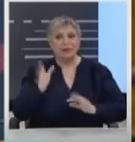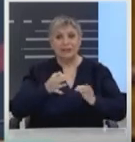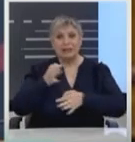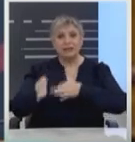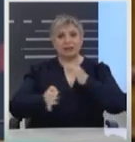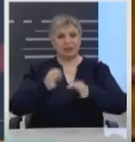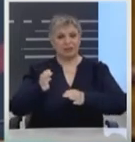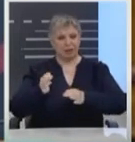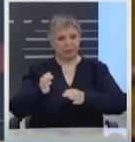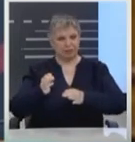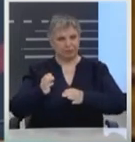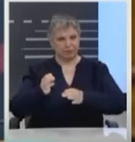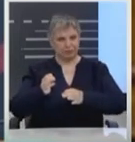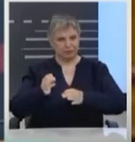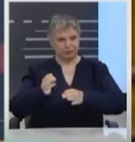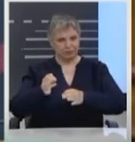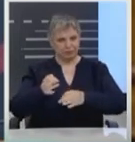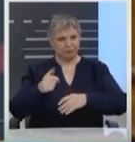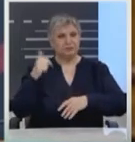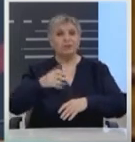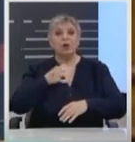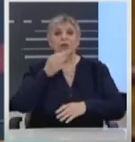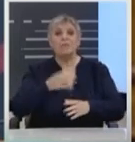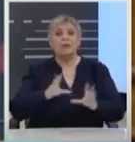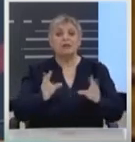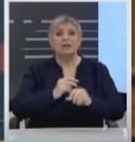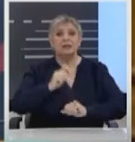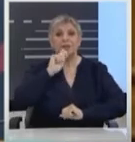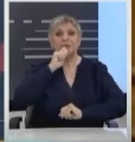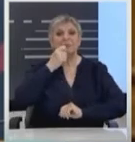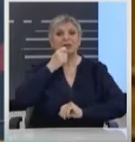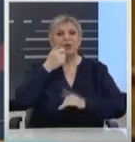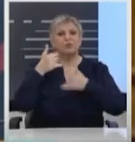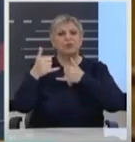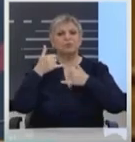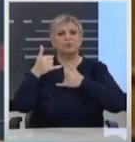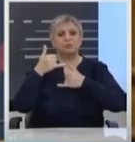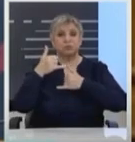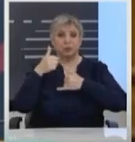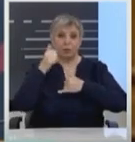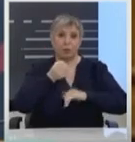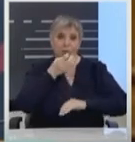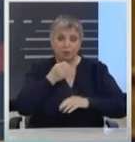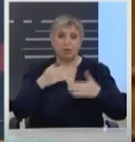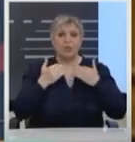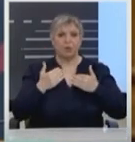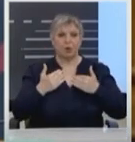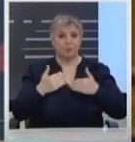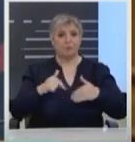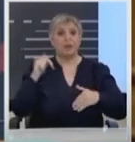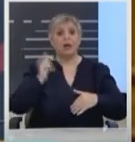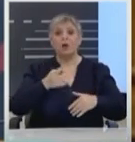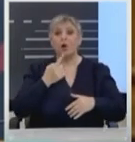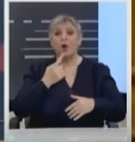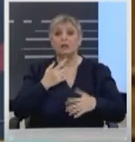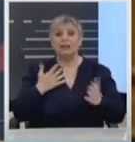Αναφέρθηκε για άλλη μια φορά στο απόρριτο των συνομιλιών. Του επαναλαμβάνω λοιπόν ότι πρόκειται για μια διαδικασία η